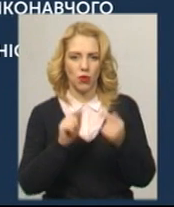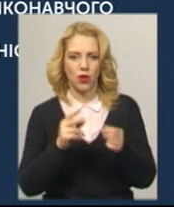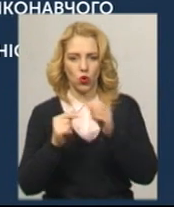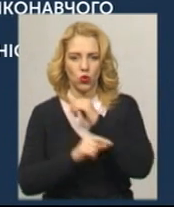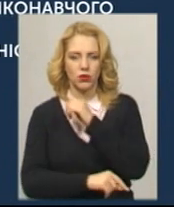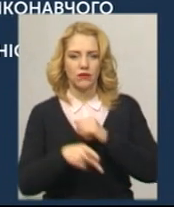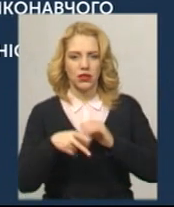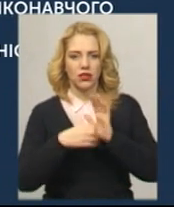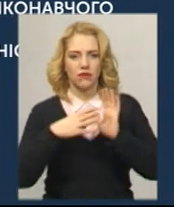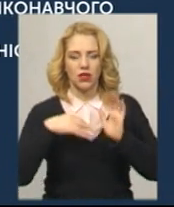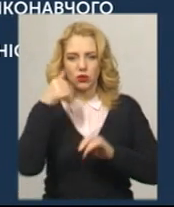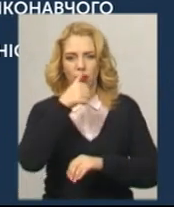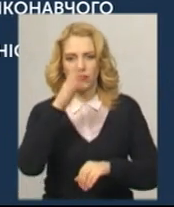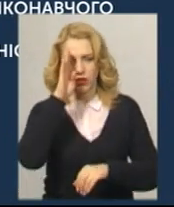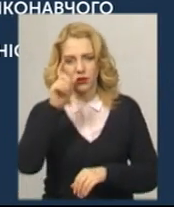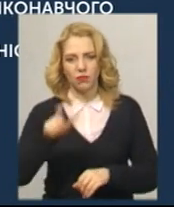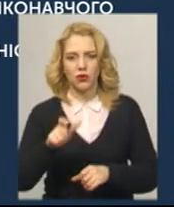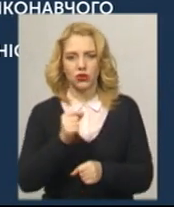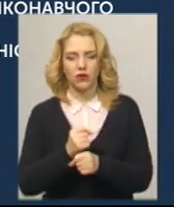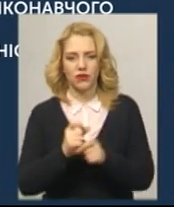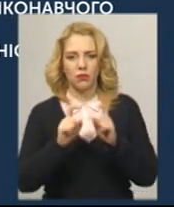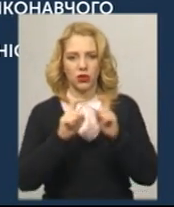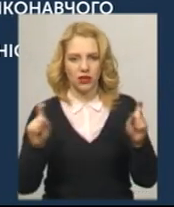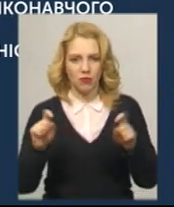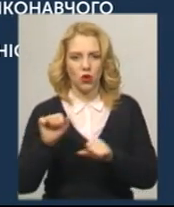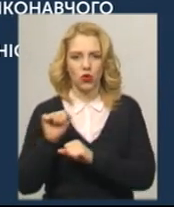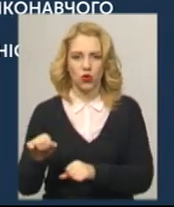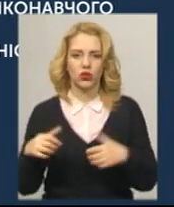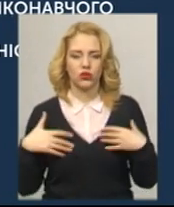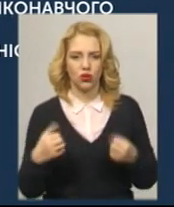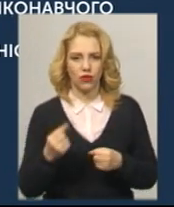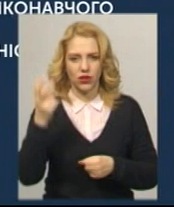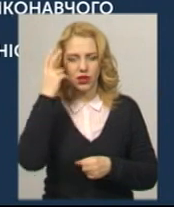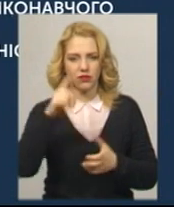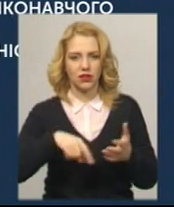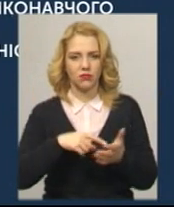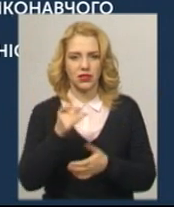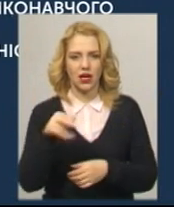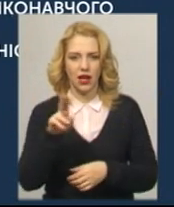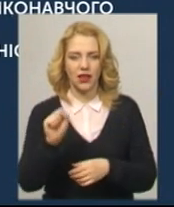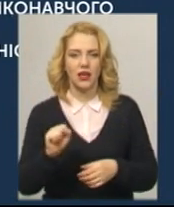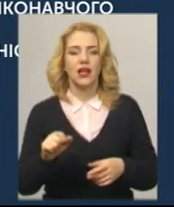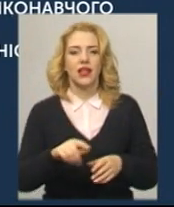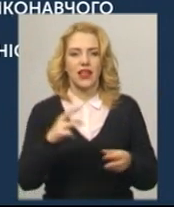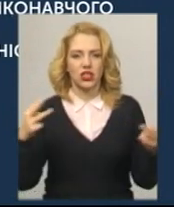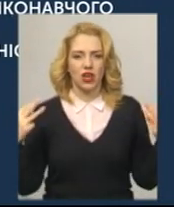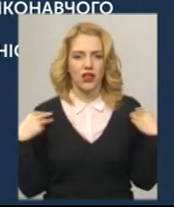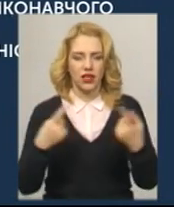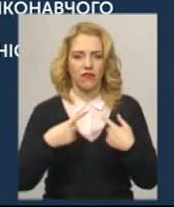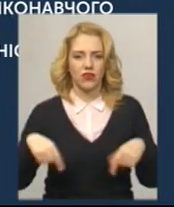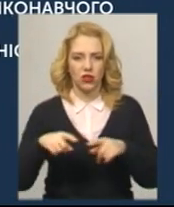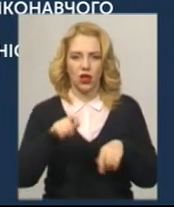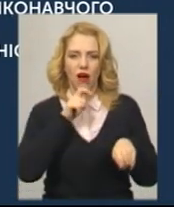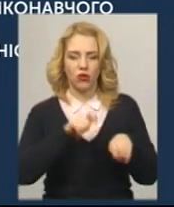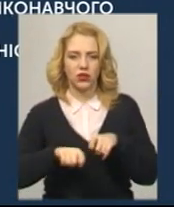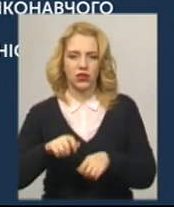році він працював у департаменті охорони здоров'я Київської міської ради начальником відділу аудиту. На цій посаді минулого року він